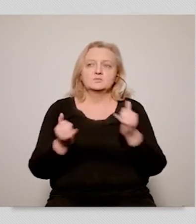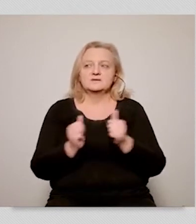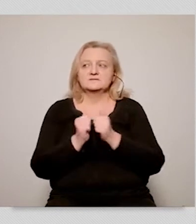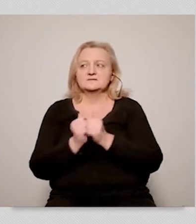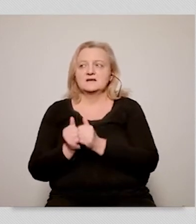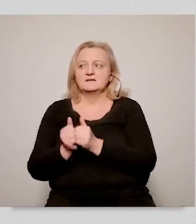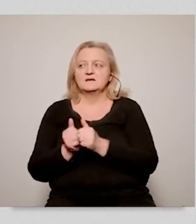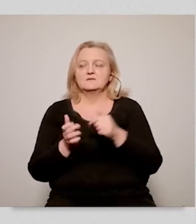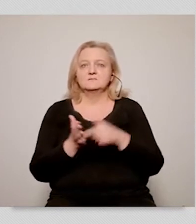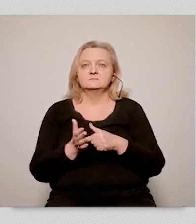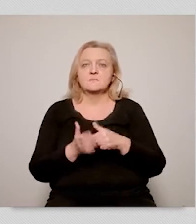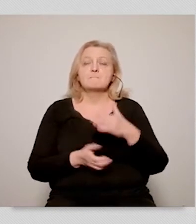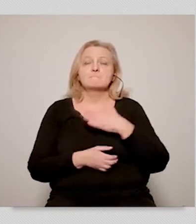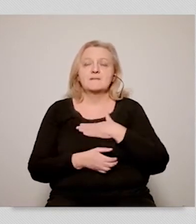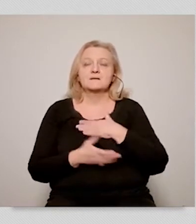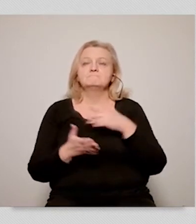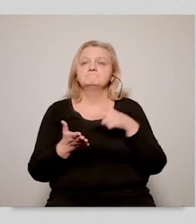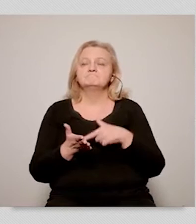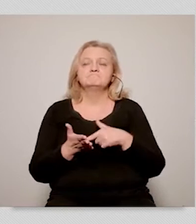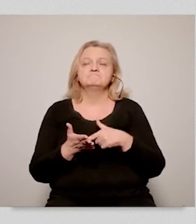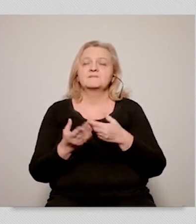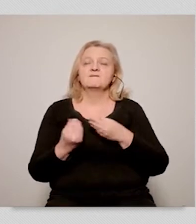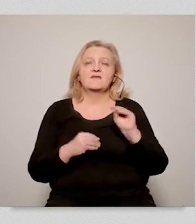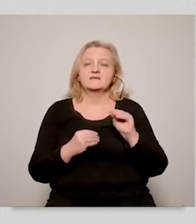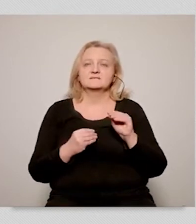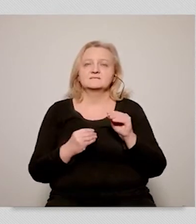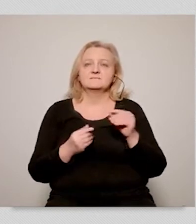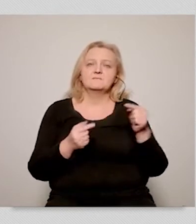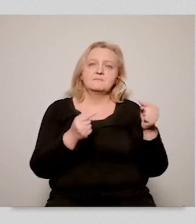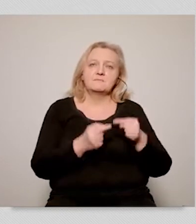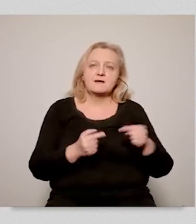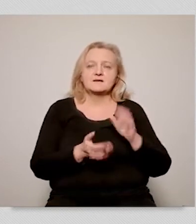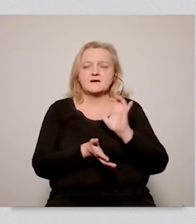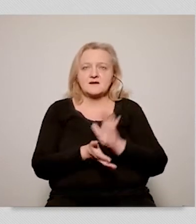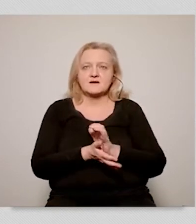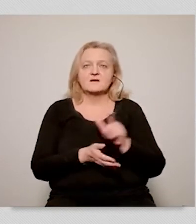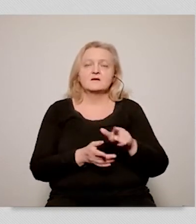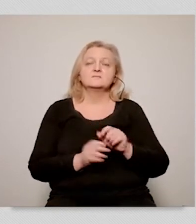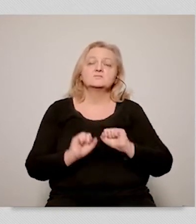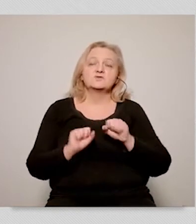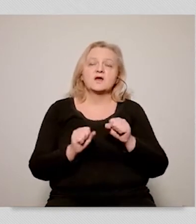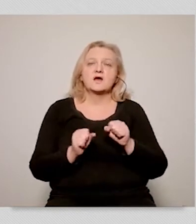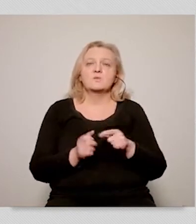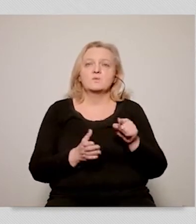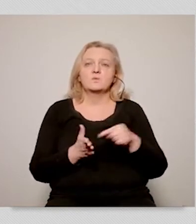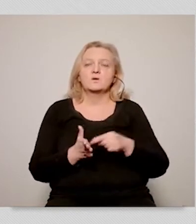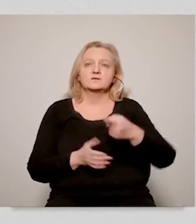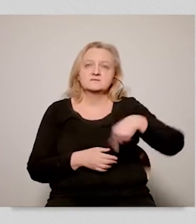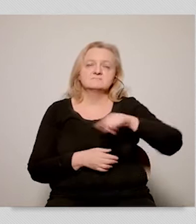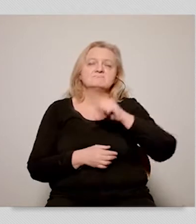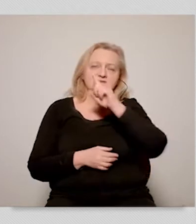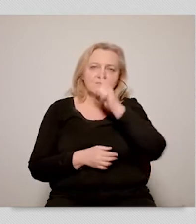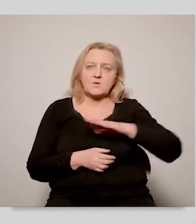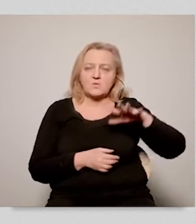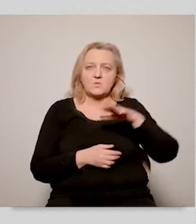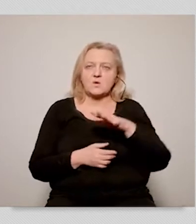które mają znacznie bardziej ambiwalentny charakter z punktu widzenia funkcjonowania naszych społeczeństw